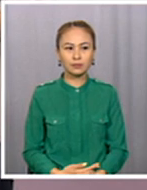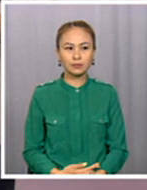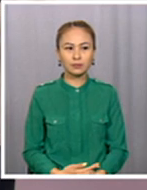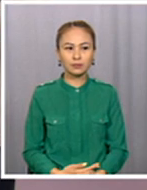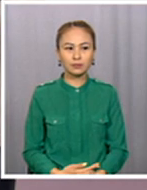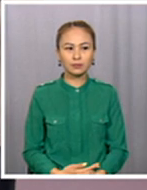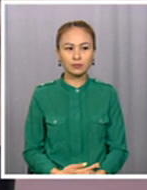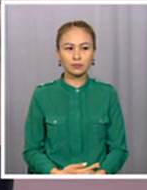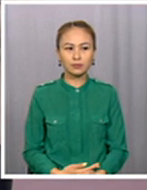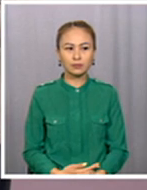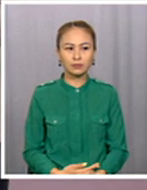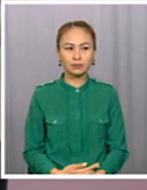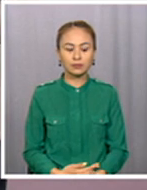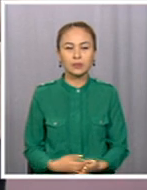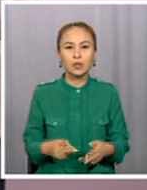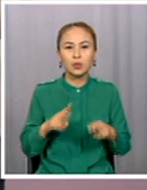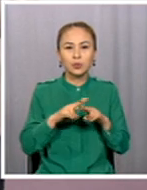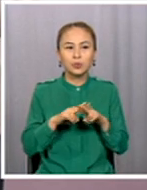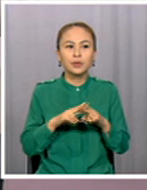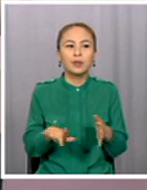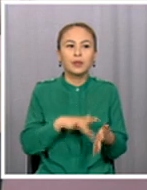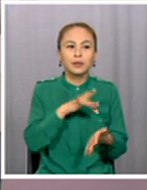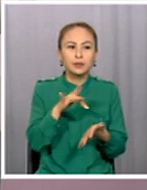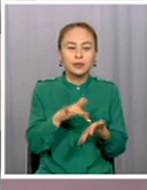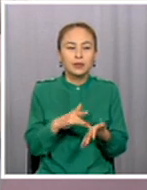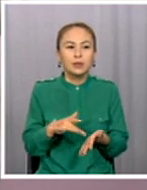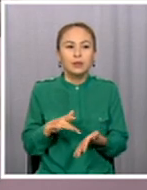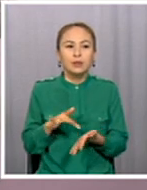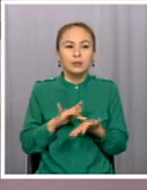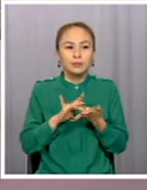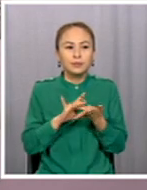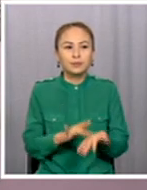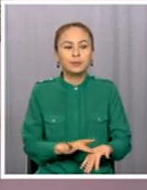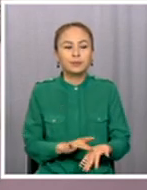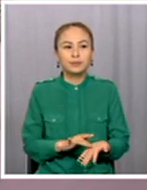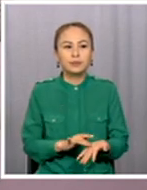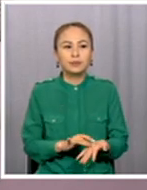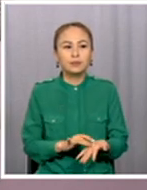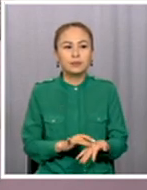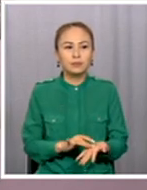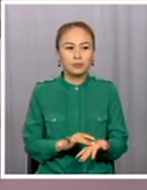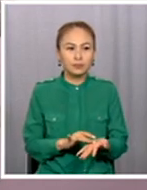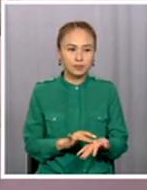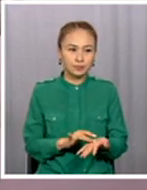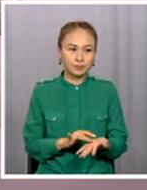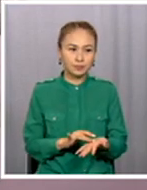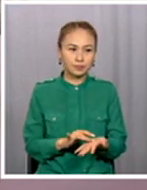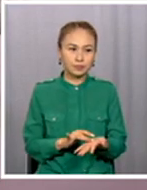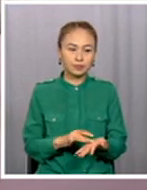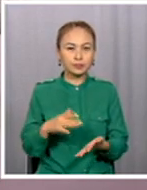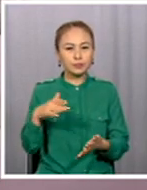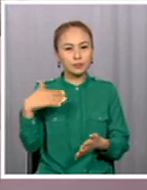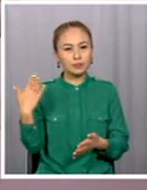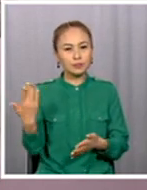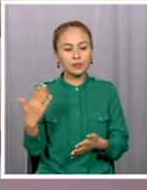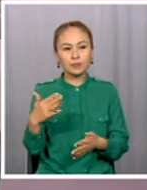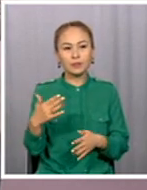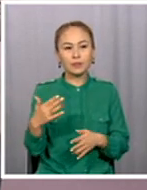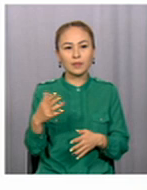тексерейік. Нұрсұлтан қаласына саяхат. Нұрсұлтан қаласының сол